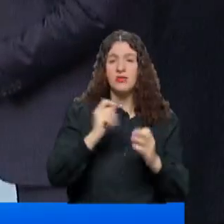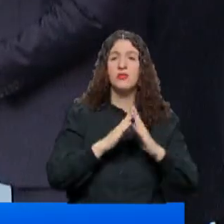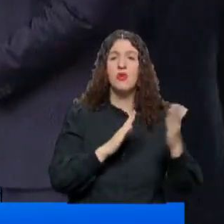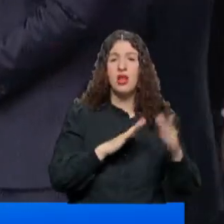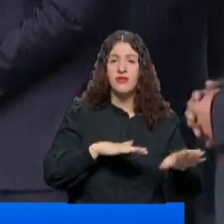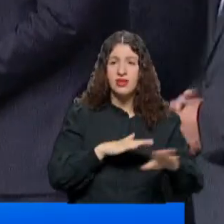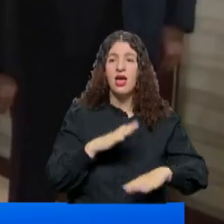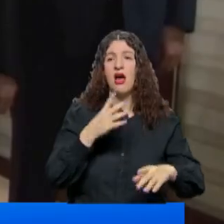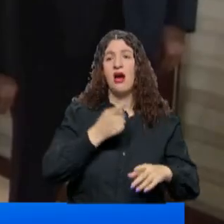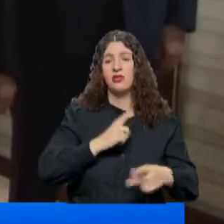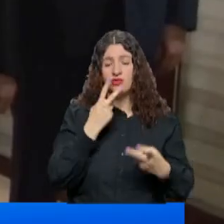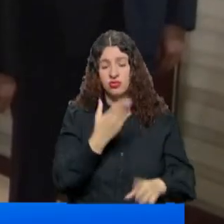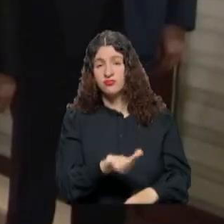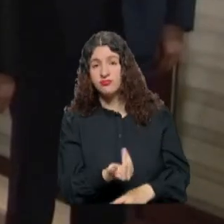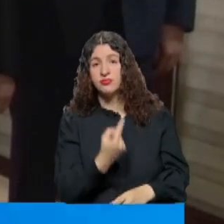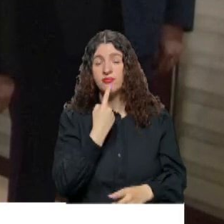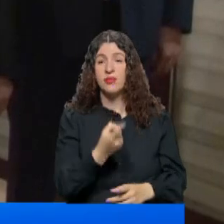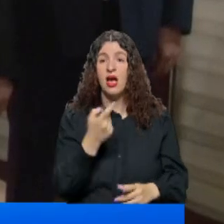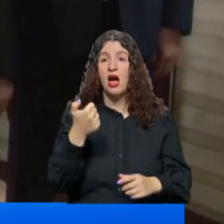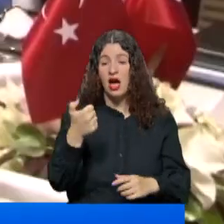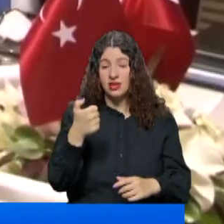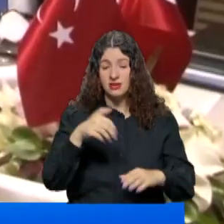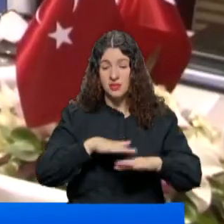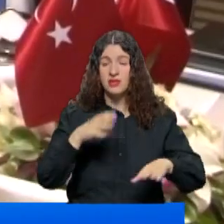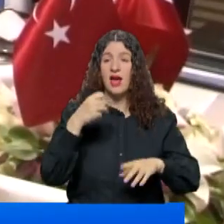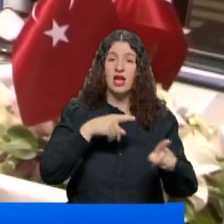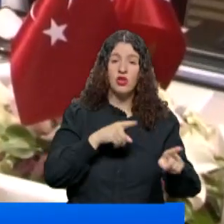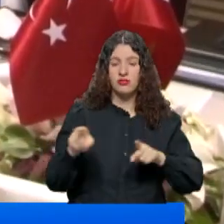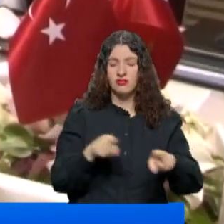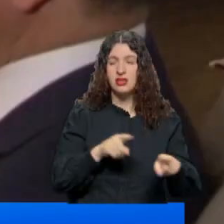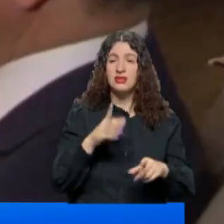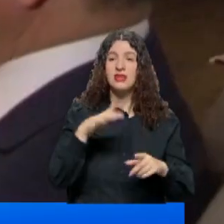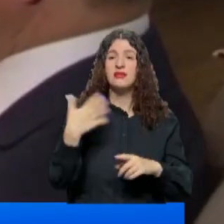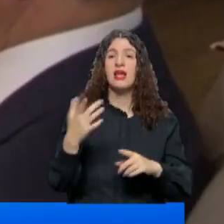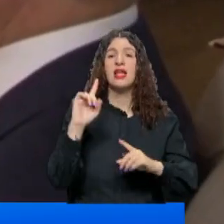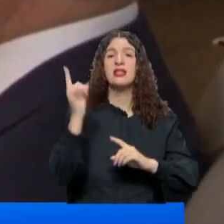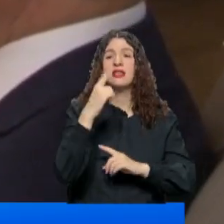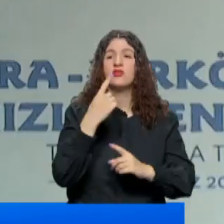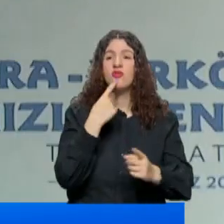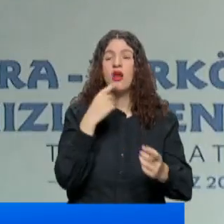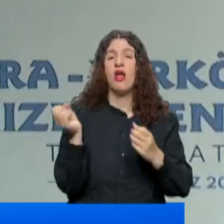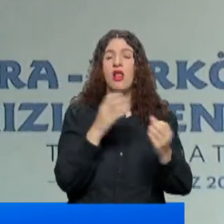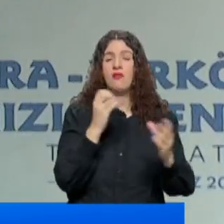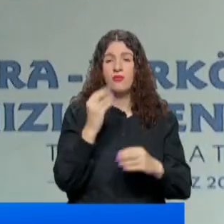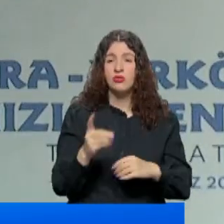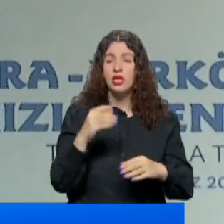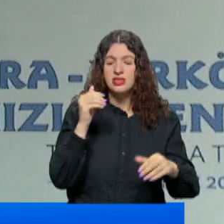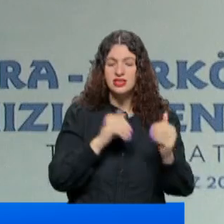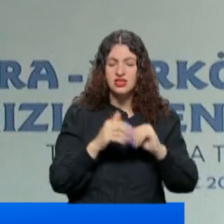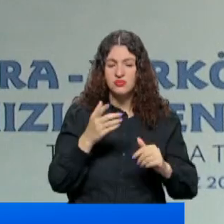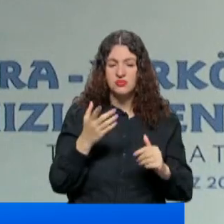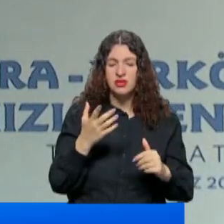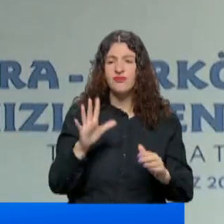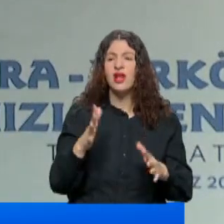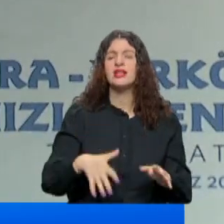muhalefete aday açıklama baskısı var. Erdoğan ve altılı masanın diğer liderleri arasında söz düellosuna dönüştü. Seçim filan